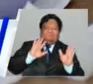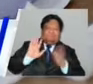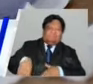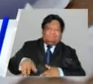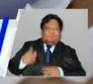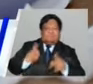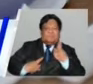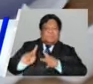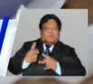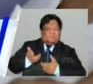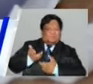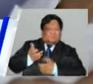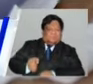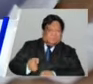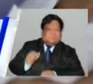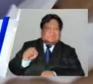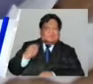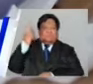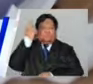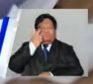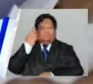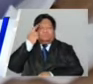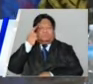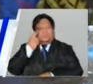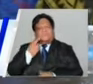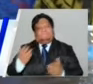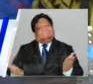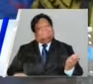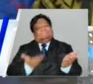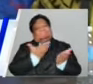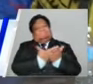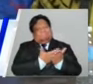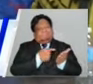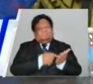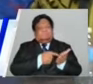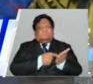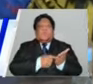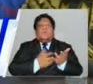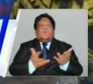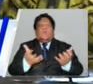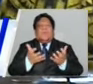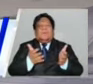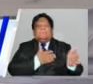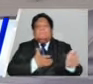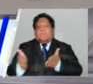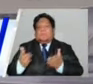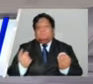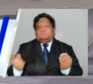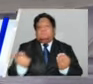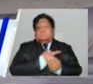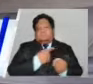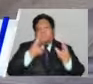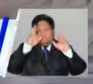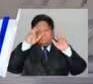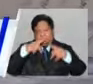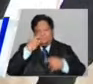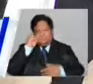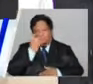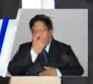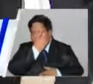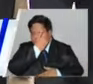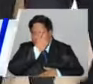na inihain laban kay Vice President Sara Duterte at inendorso ng tatlong kongresista. Dahil yan sa paglustay